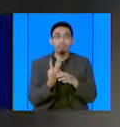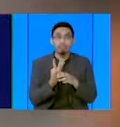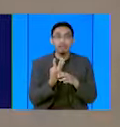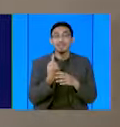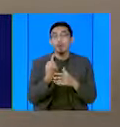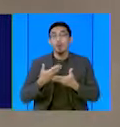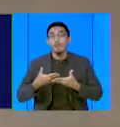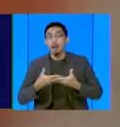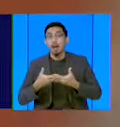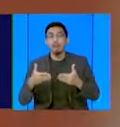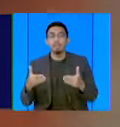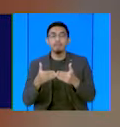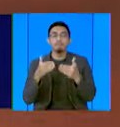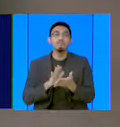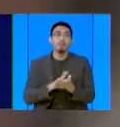ditemukan tewas.